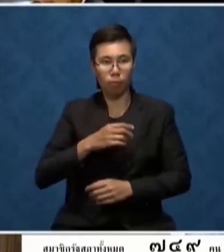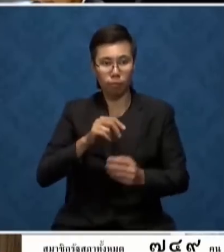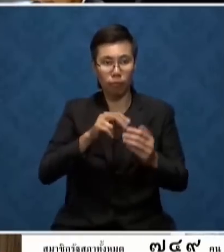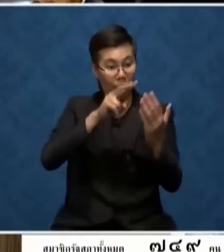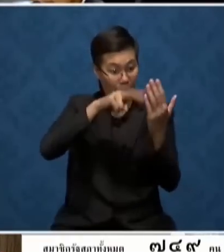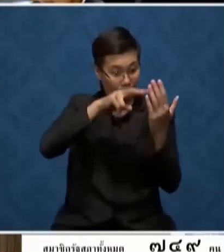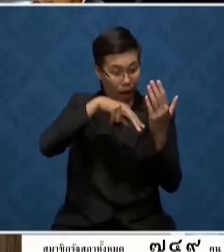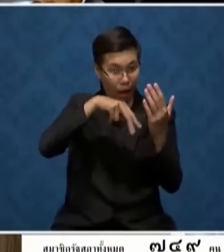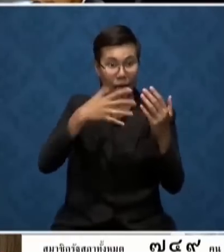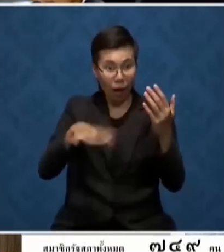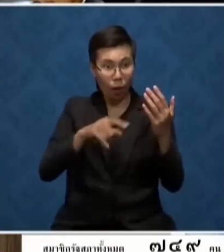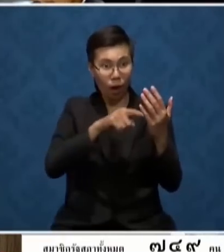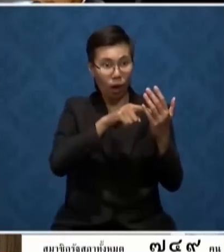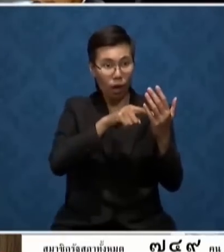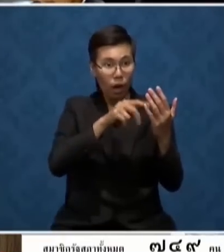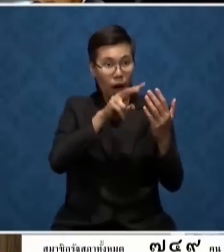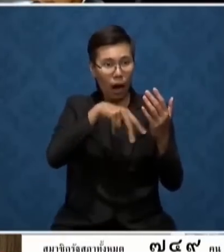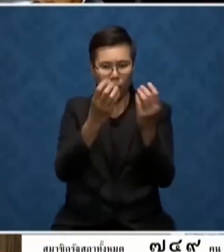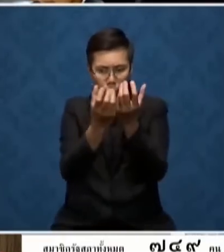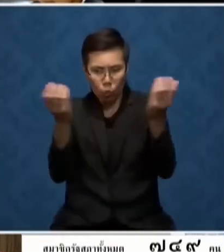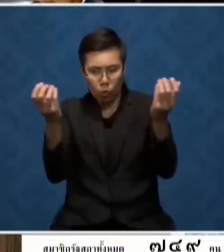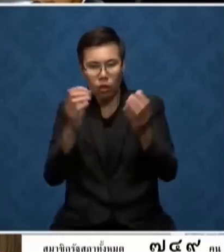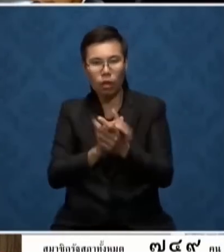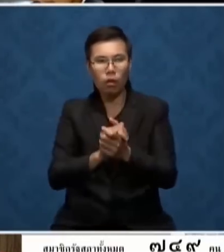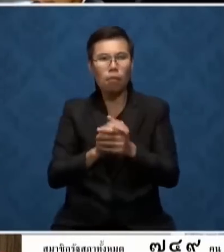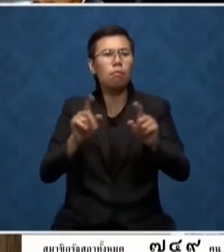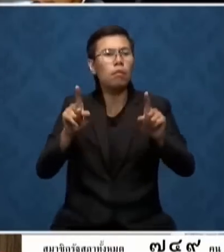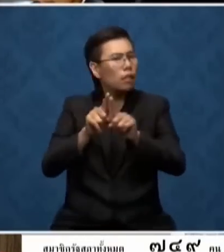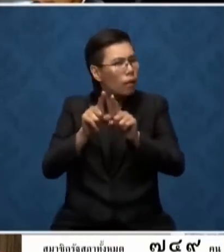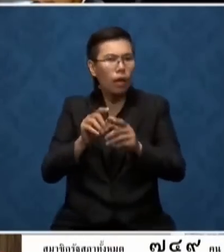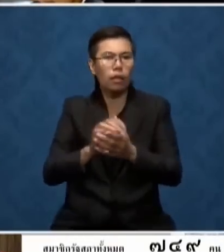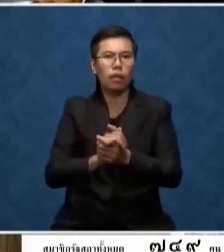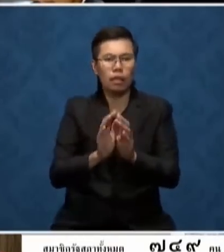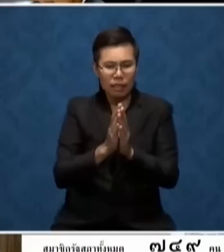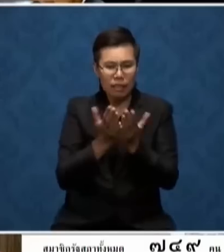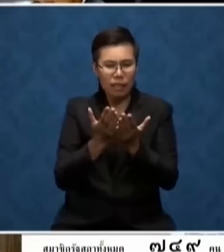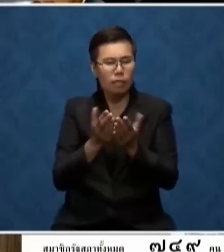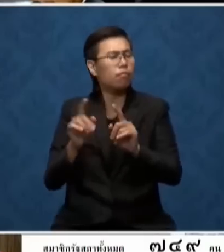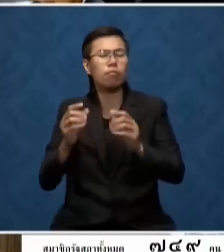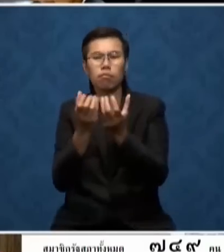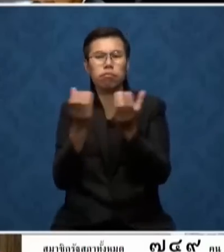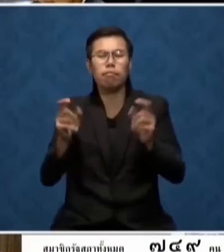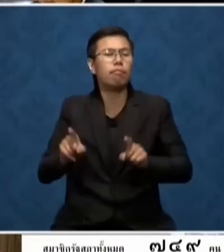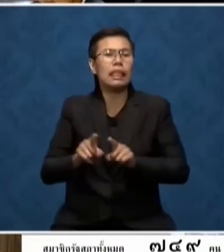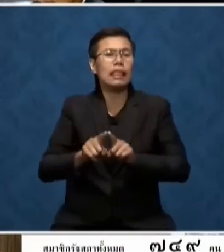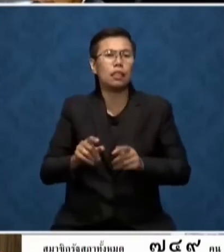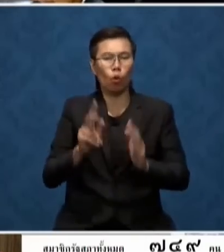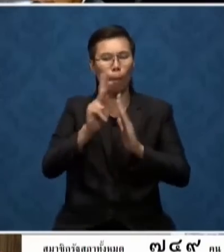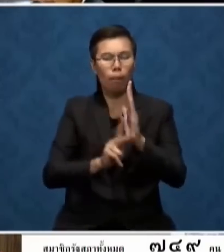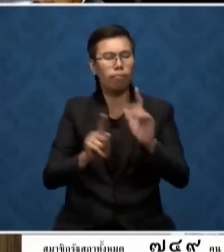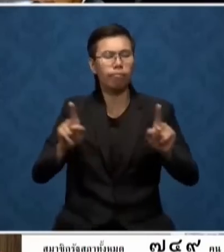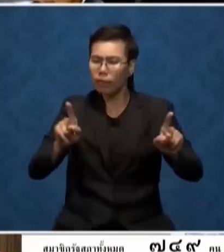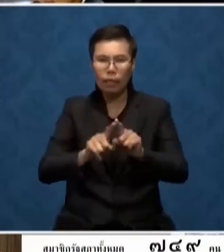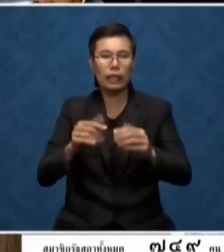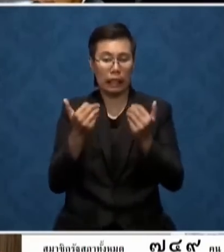อ่านข้อบังคับดูอ่าแล้วรัฐธรรมนูญดูเหมือนท่านเนี่ยครับรัฐธรรมนูญฉบับเดียวกันข้อบังคับก็หนังสือฉบับเดียวกันมันไม่มีเขียนนะครับว่าท่านประธานครับ